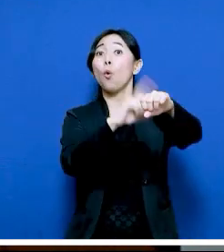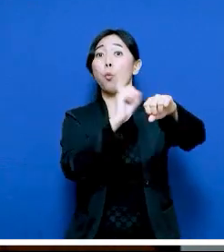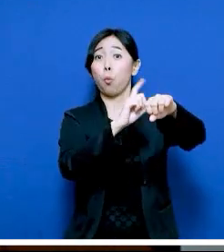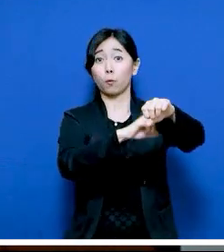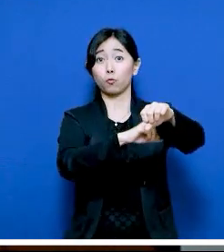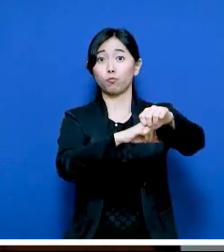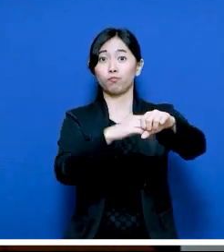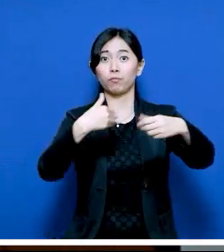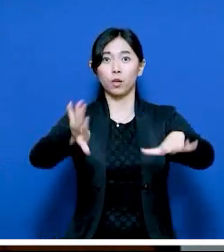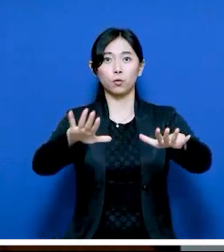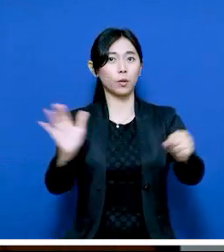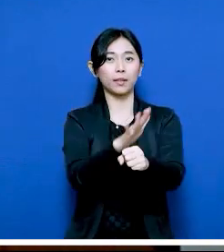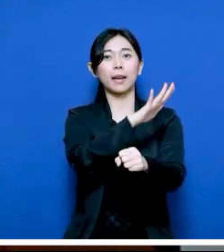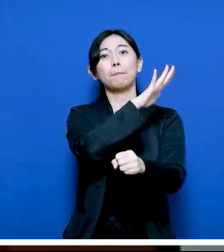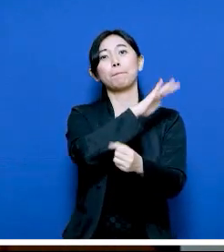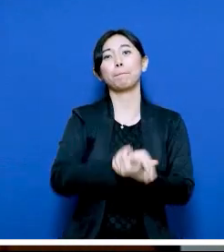waktunya telah genap,